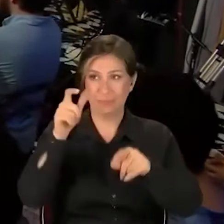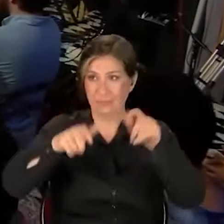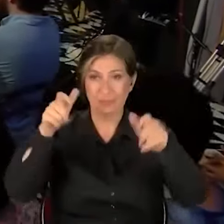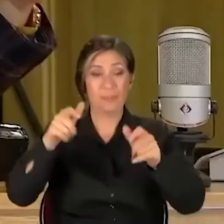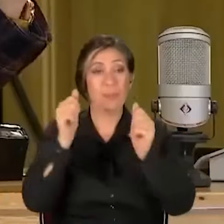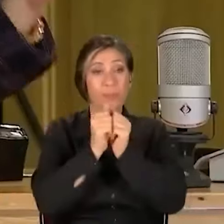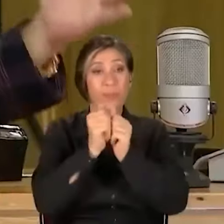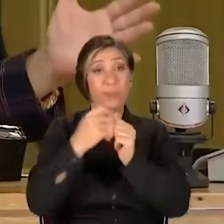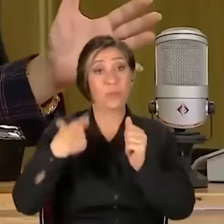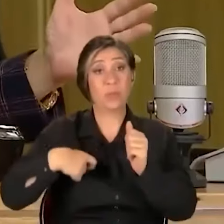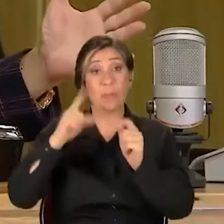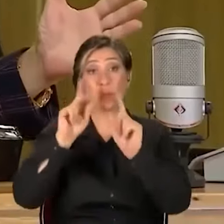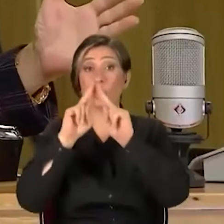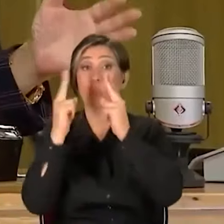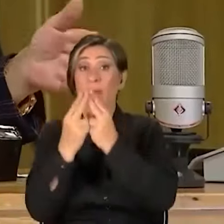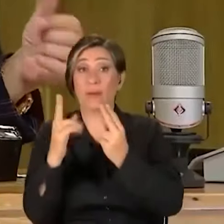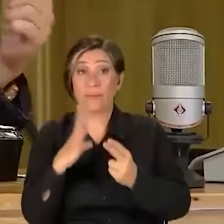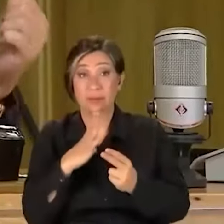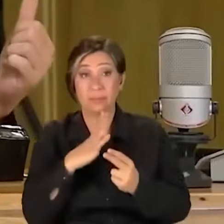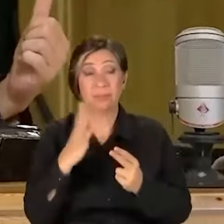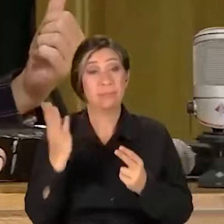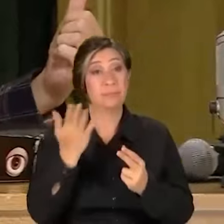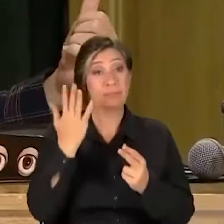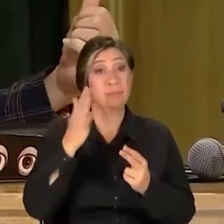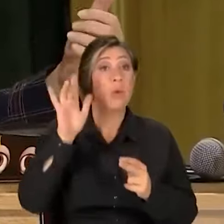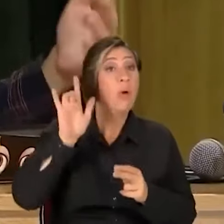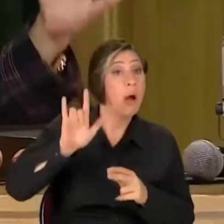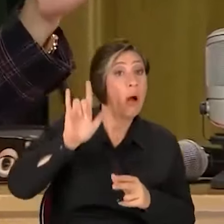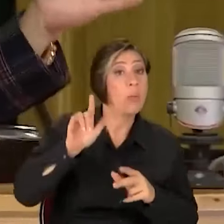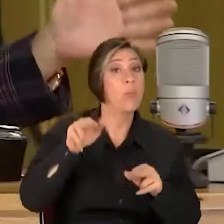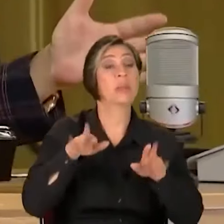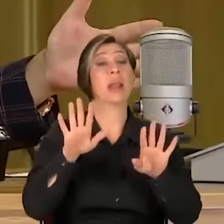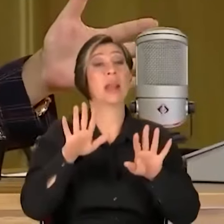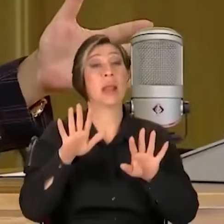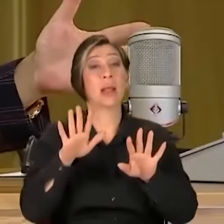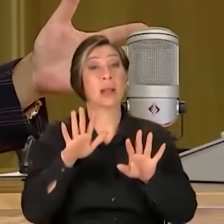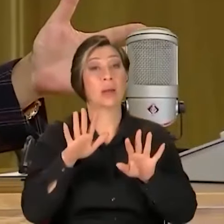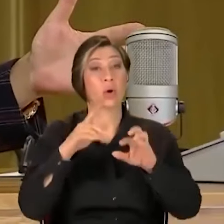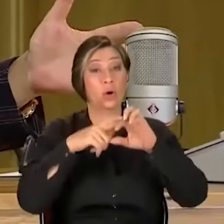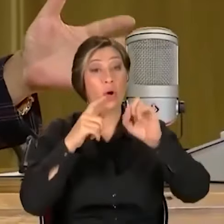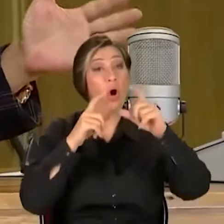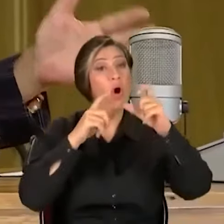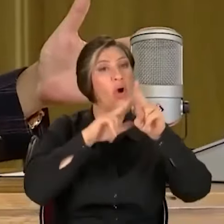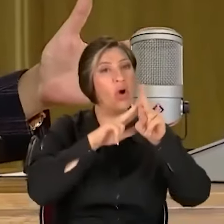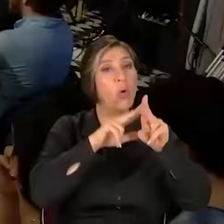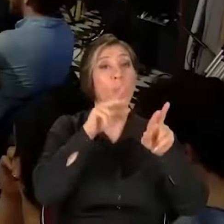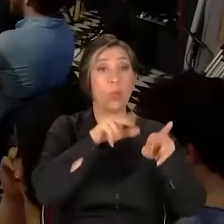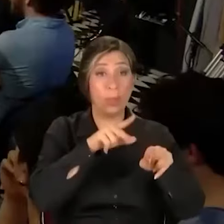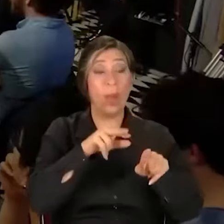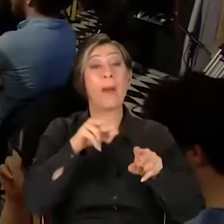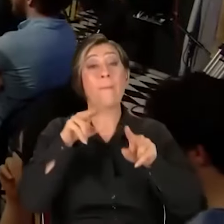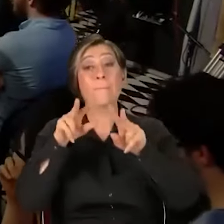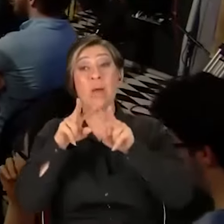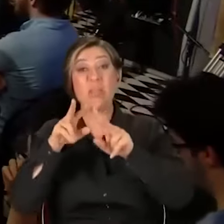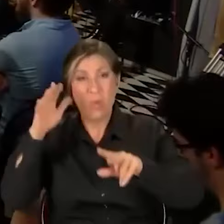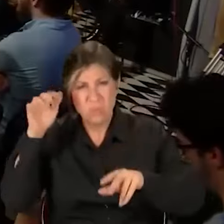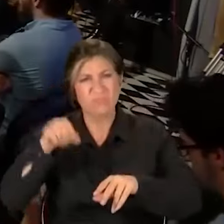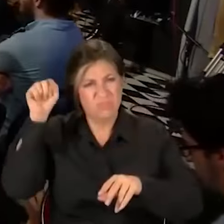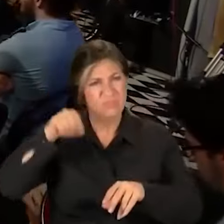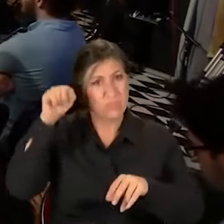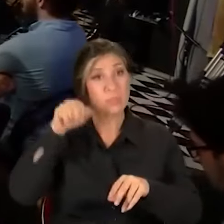takipçilerle beraber özel bir dünya yaratırlar. Mesela evet, rock kültürü böyle değil ama metal kültürü böyle. Kesinlikle. Ve artık